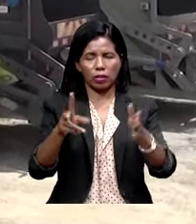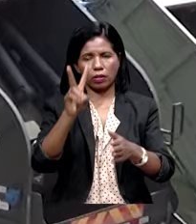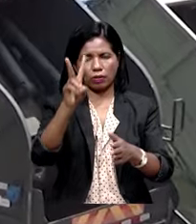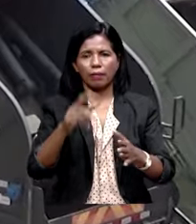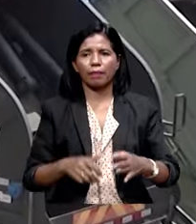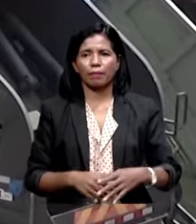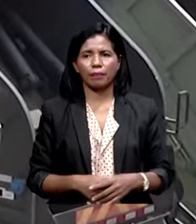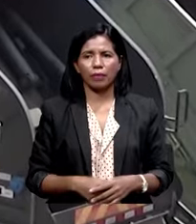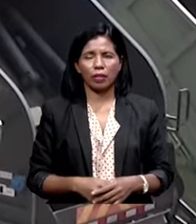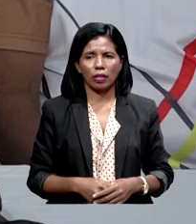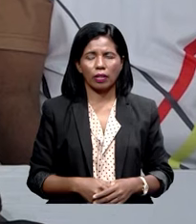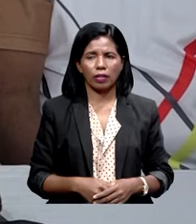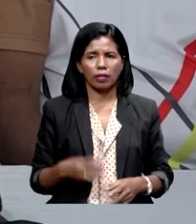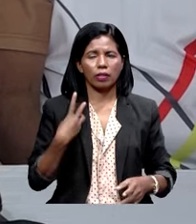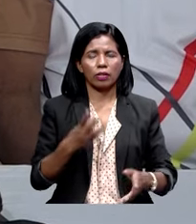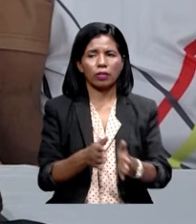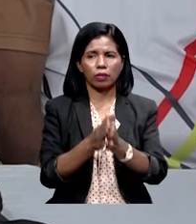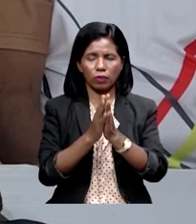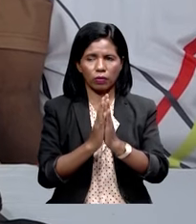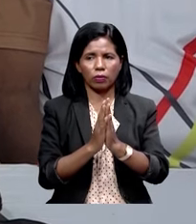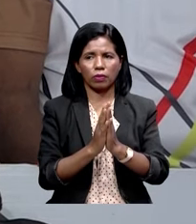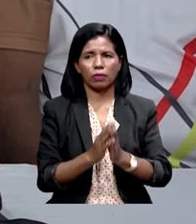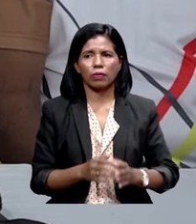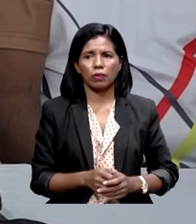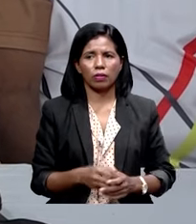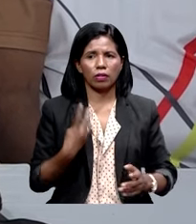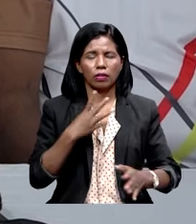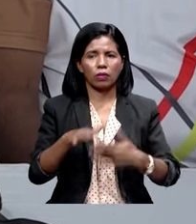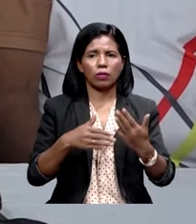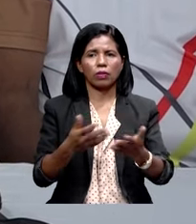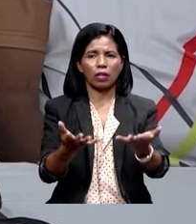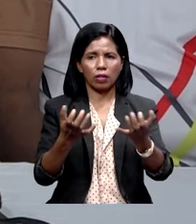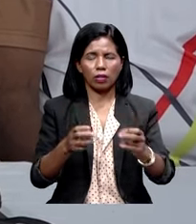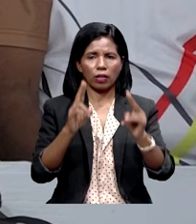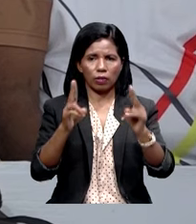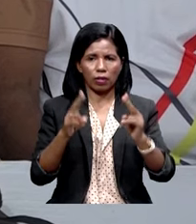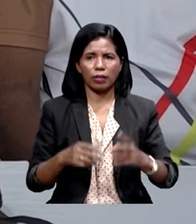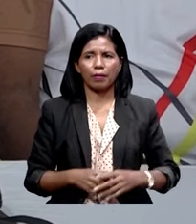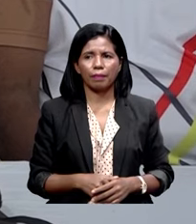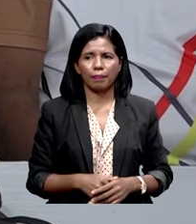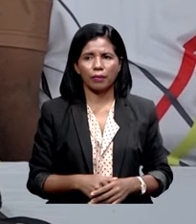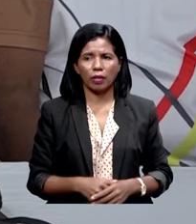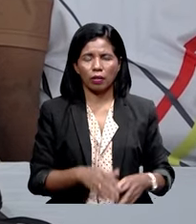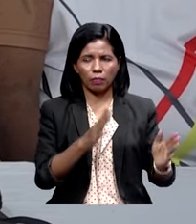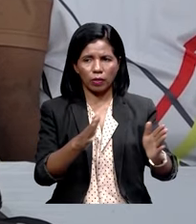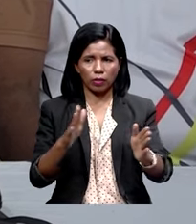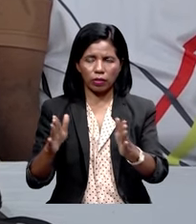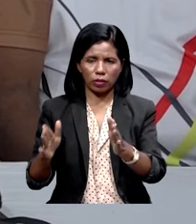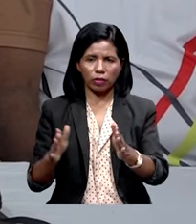bem que exige né, e tem outra cara a tu alais né, mas o processo né, mas